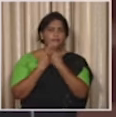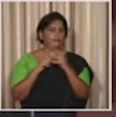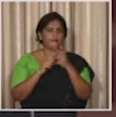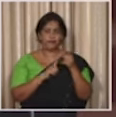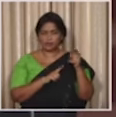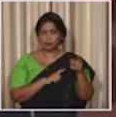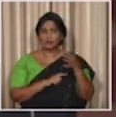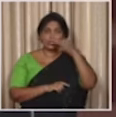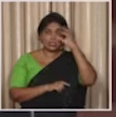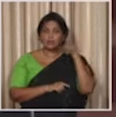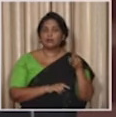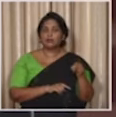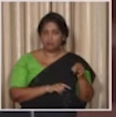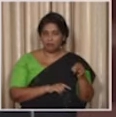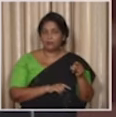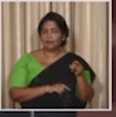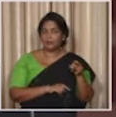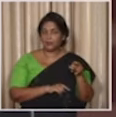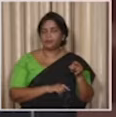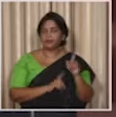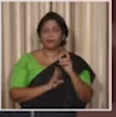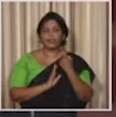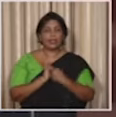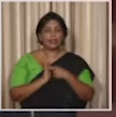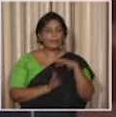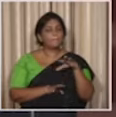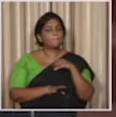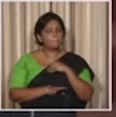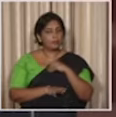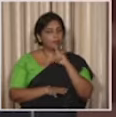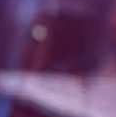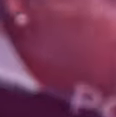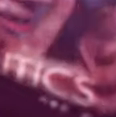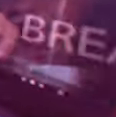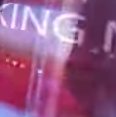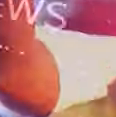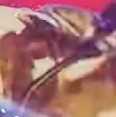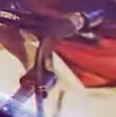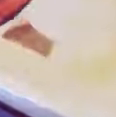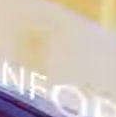Singapore ekai tapi niati pelikar ni kira, mami awak tadi betul kan?